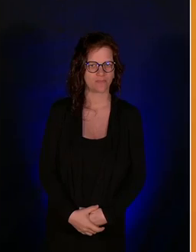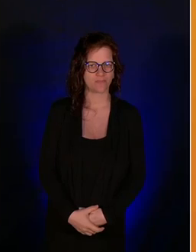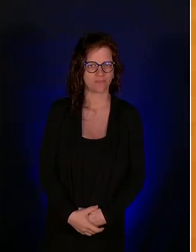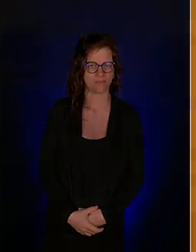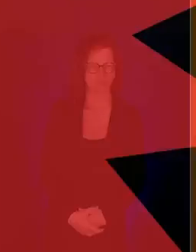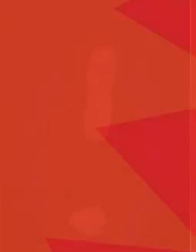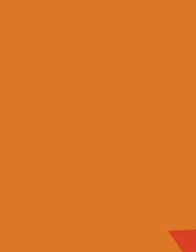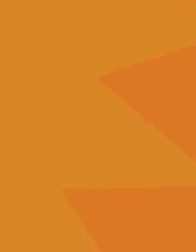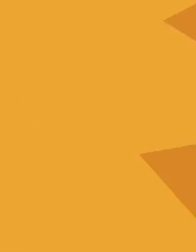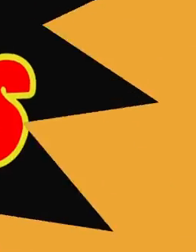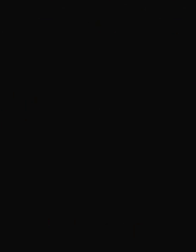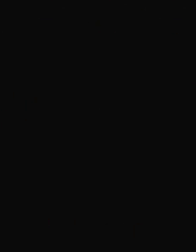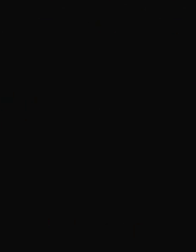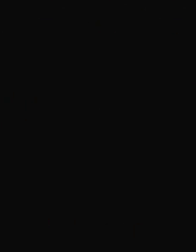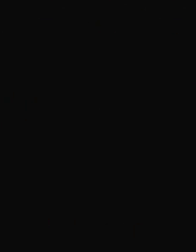Si on peut envoyer.